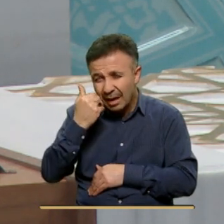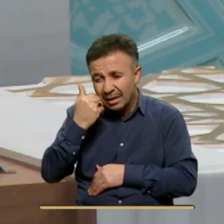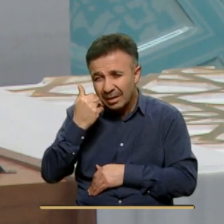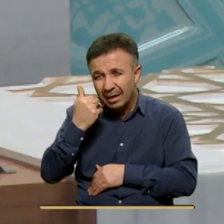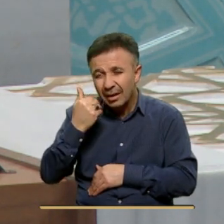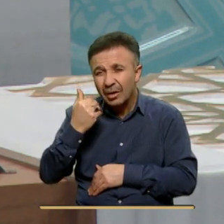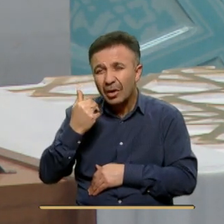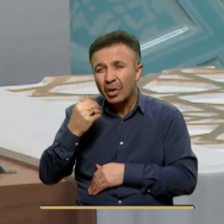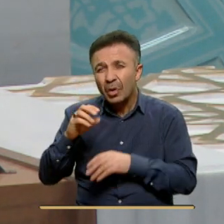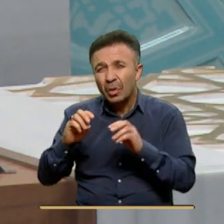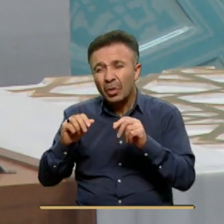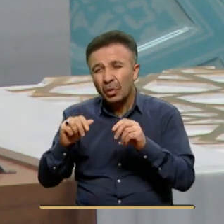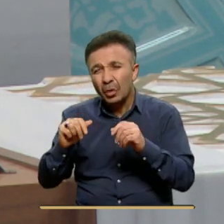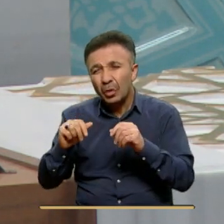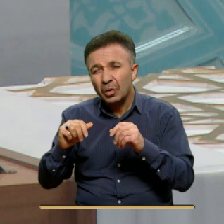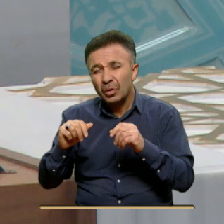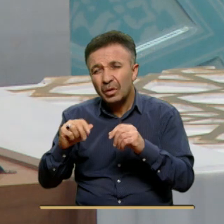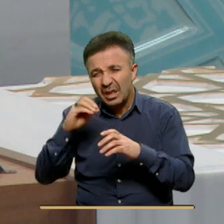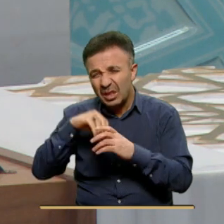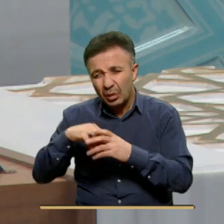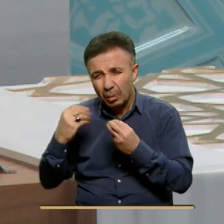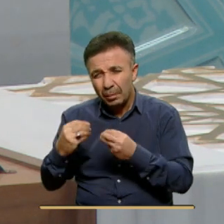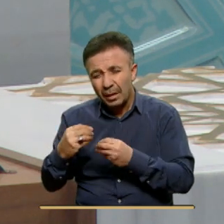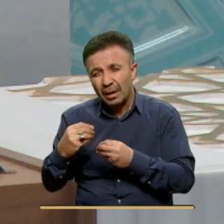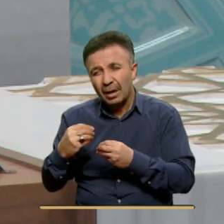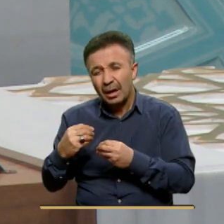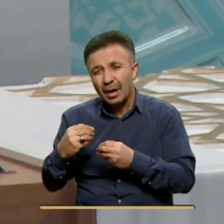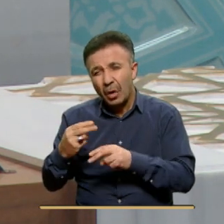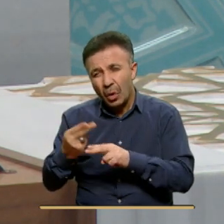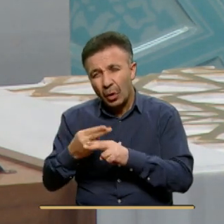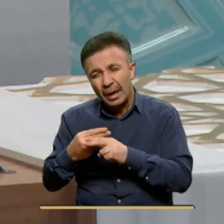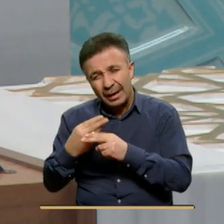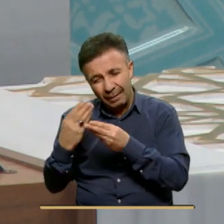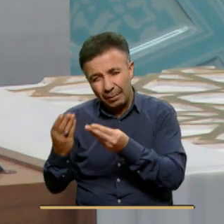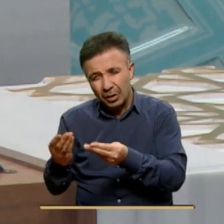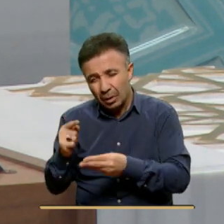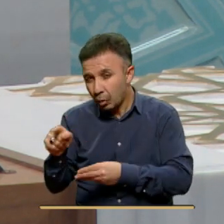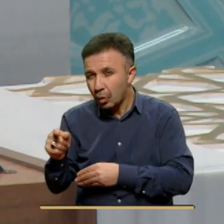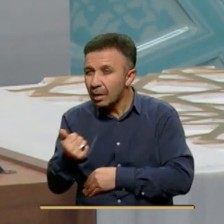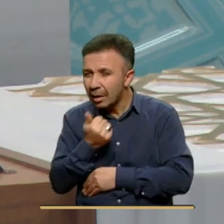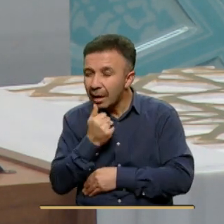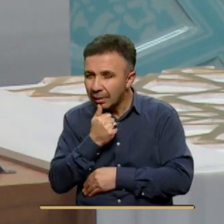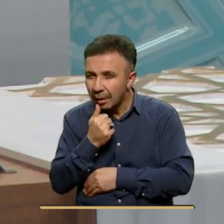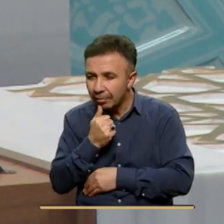kalmış bir adamı örnek göstermiştir Efendimiz. Bu adam ellerini